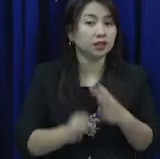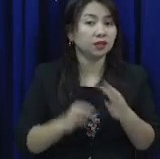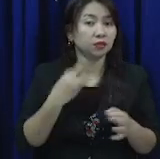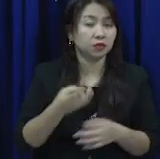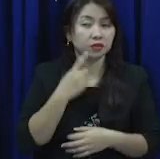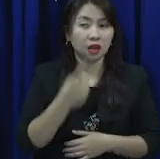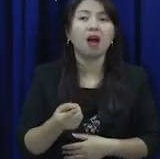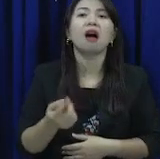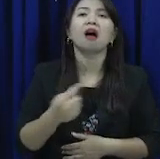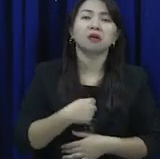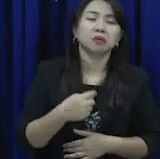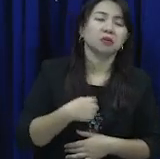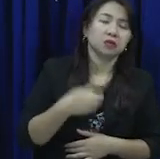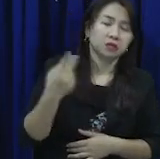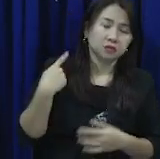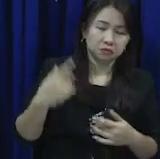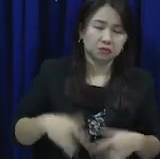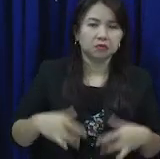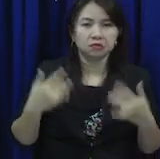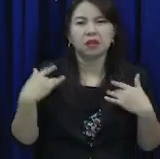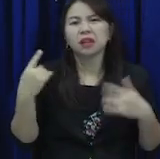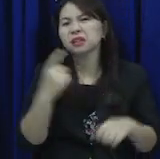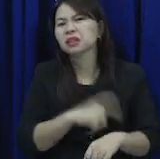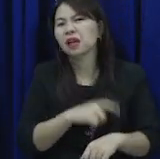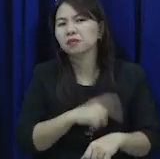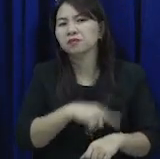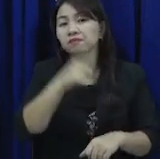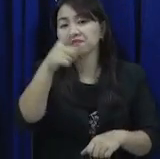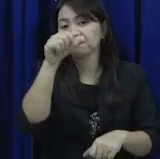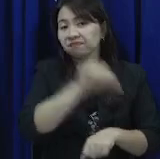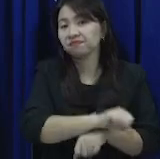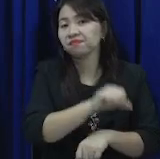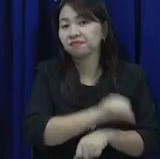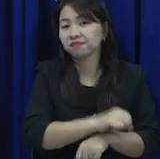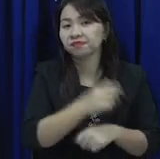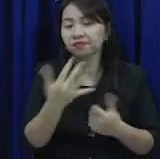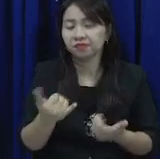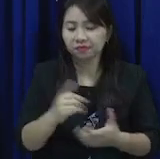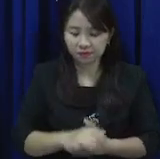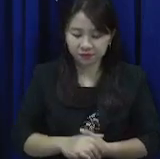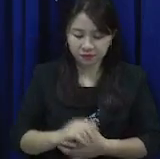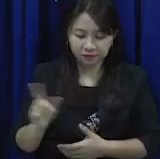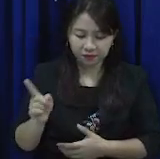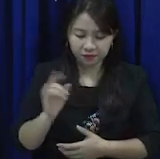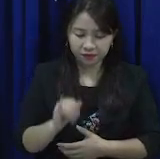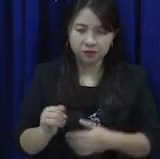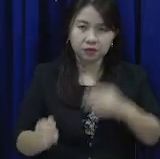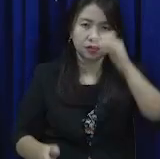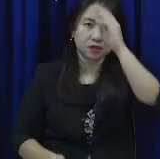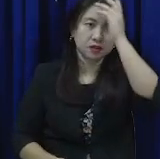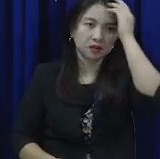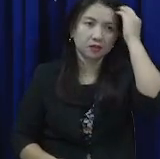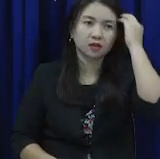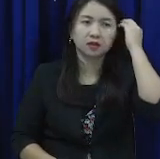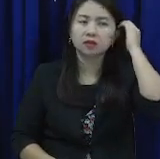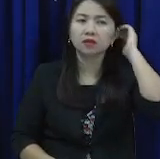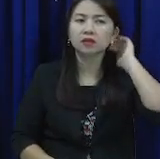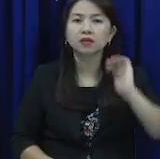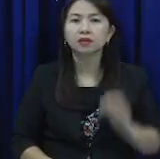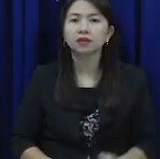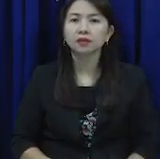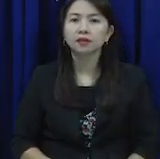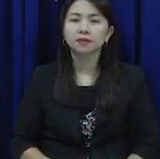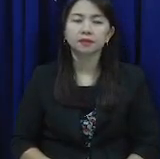e time lang talaga time nga lang talo ka na Eh alam mo k Alam mo yung pinaka kinakabig ito nakakatuwa diyan sir mii yung